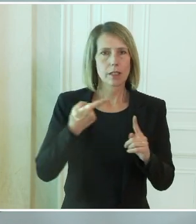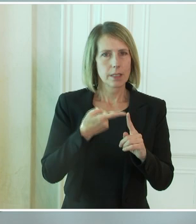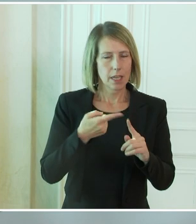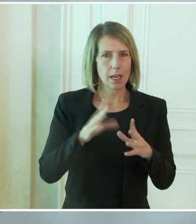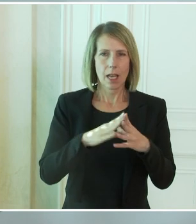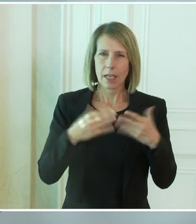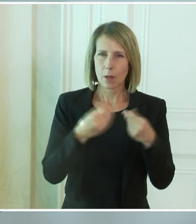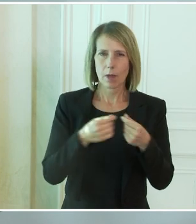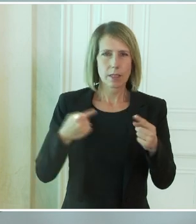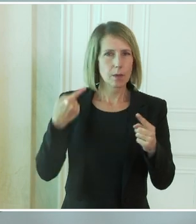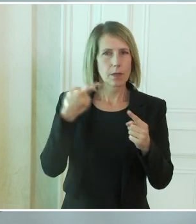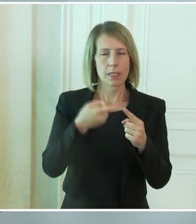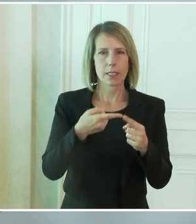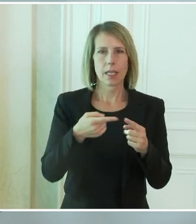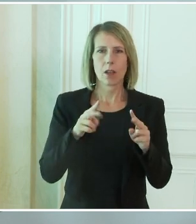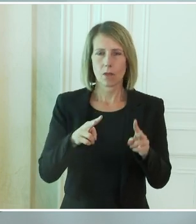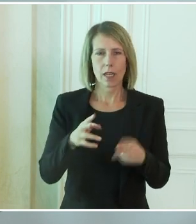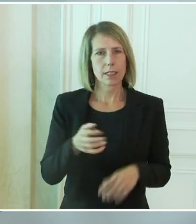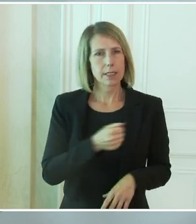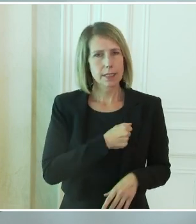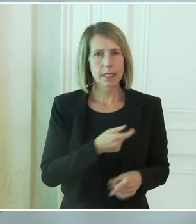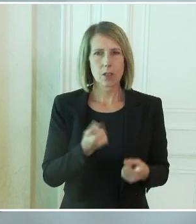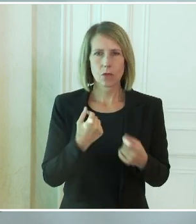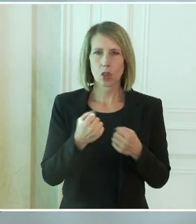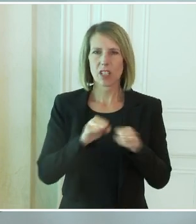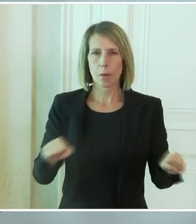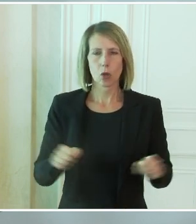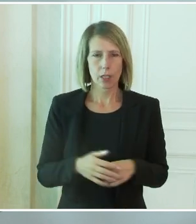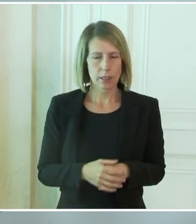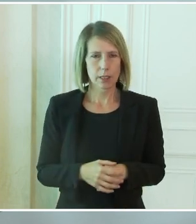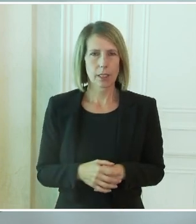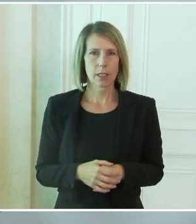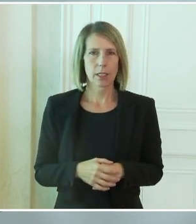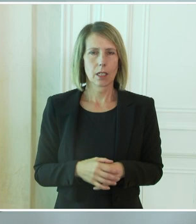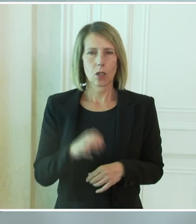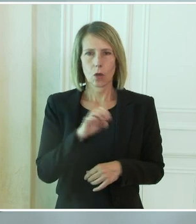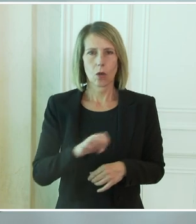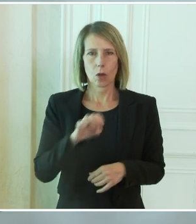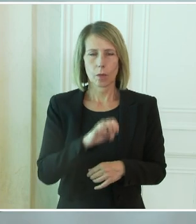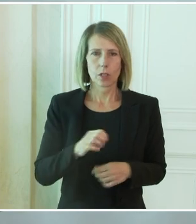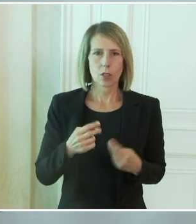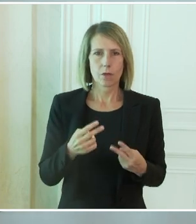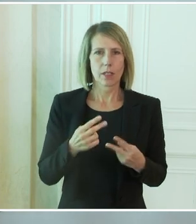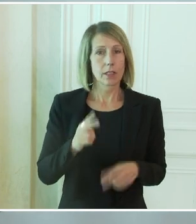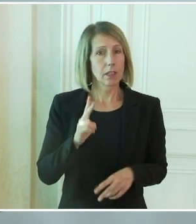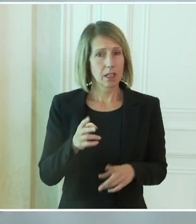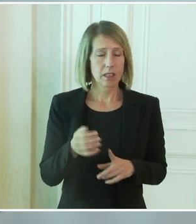gemeinsames Ziel, und zwar Sieg der Demokratie von europäischen Werten erreicht werden kann.